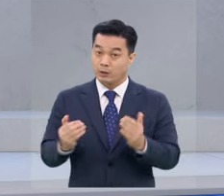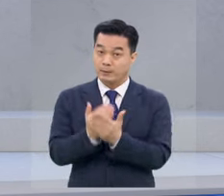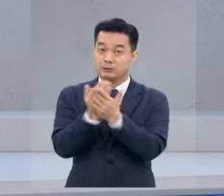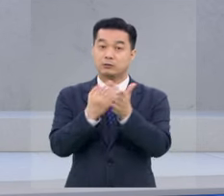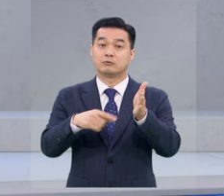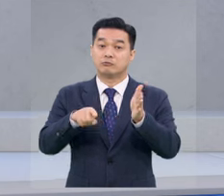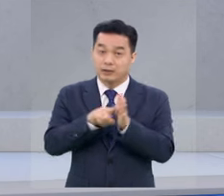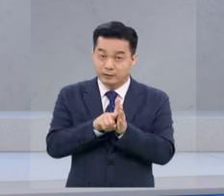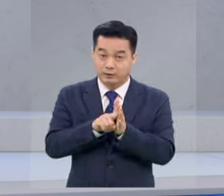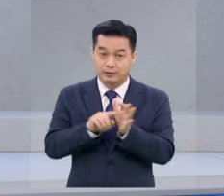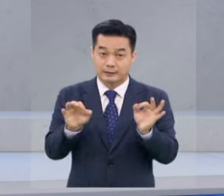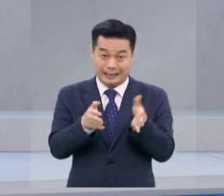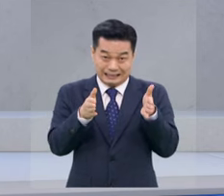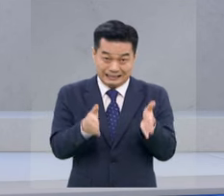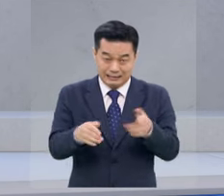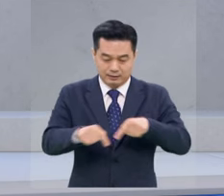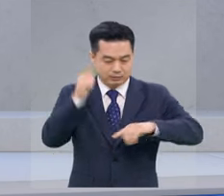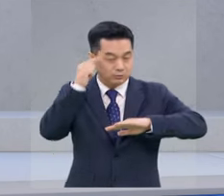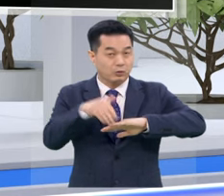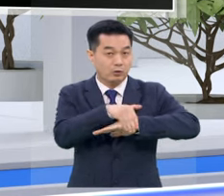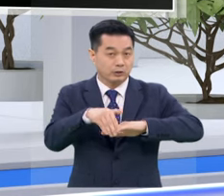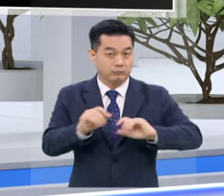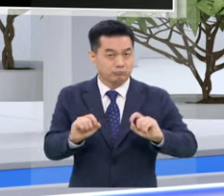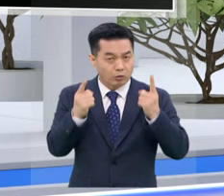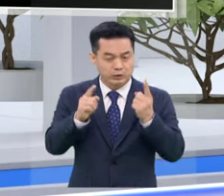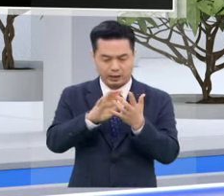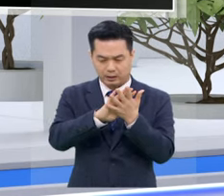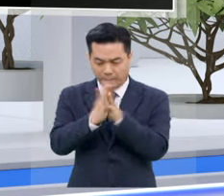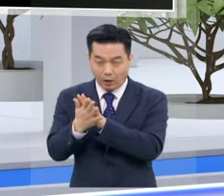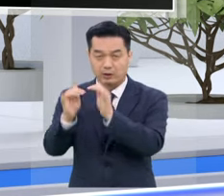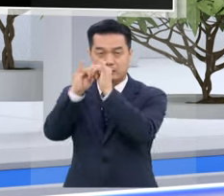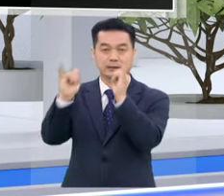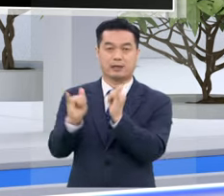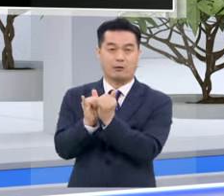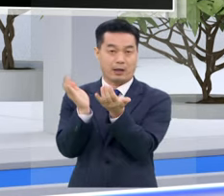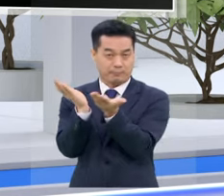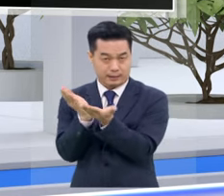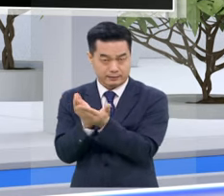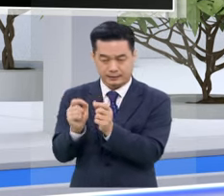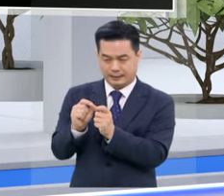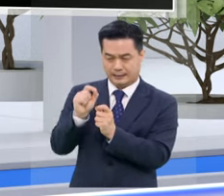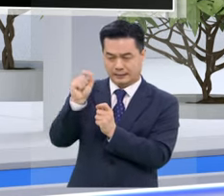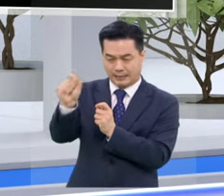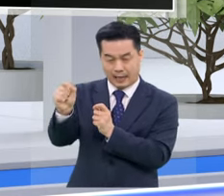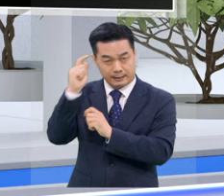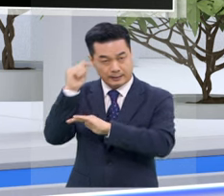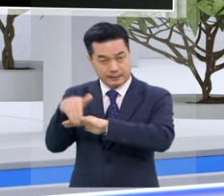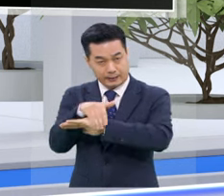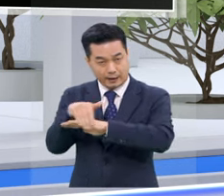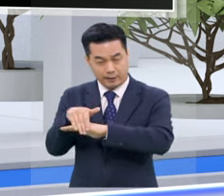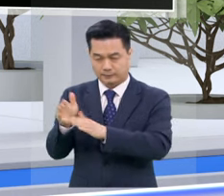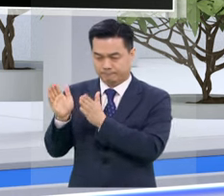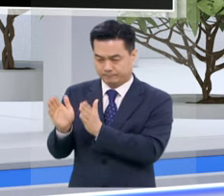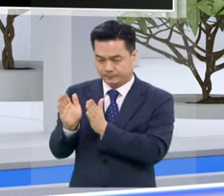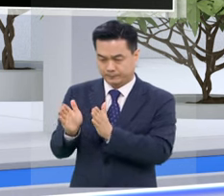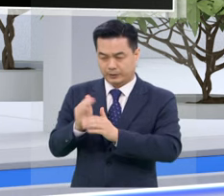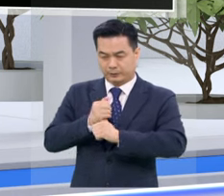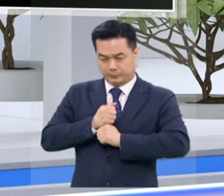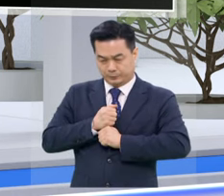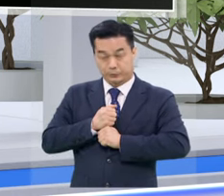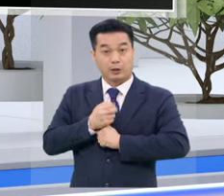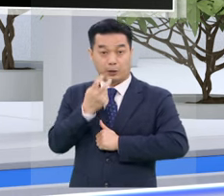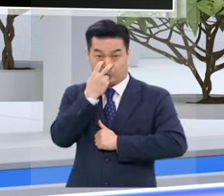위해서는 단기 정책과 더불어 급변하는 사회에 맞는 장기 정책을 신중히 내놔야 하는